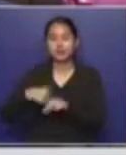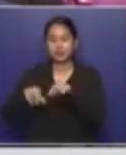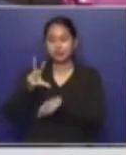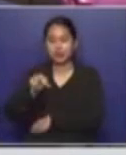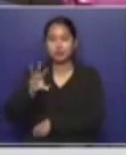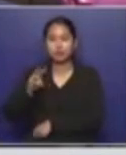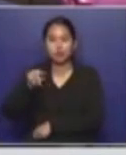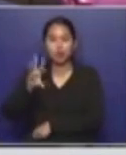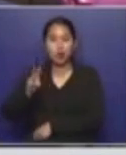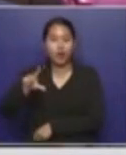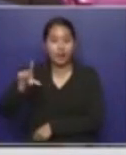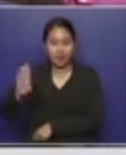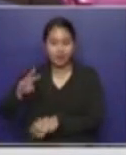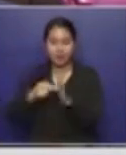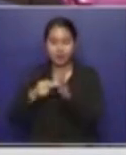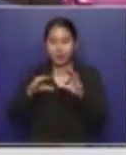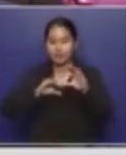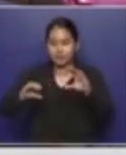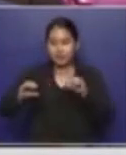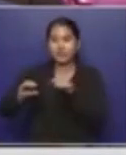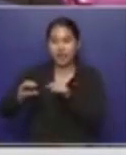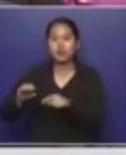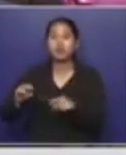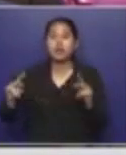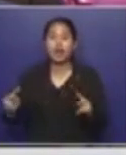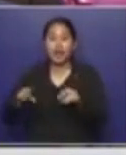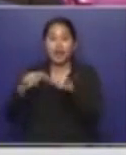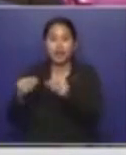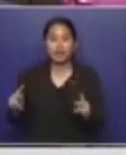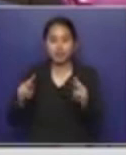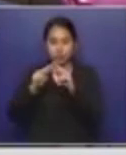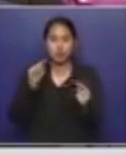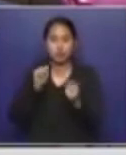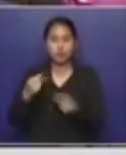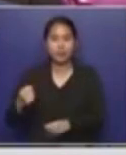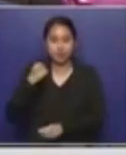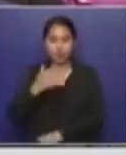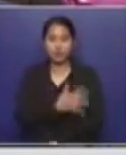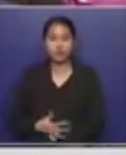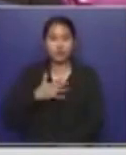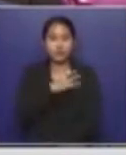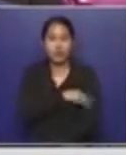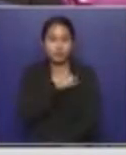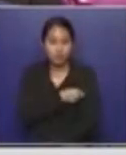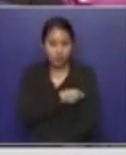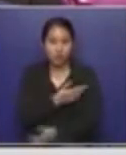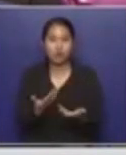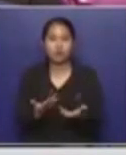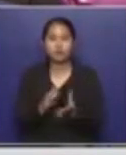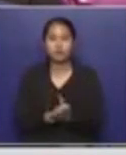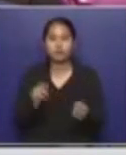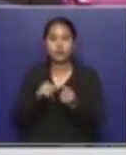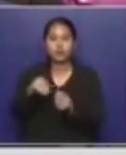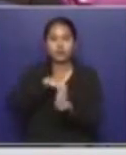าทเอาไปเติมเต็มในส่วนกระทรวงที่สร้างความมั่นคงทางด้านสาธารณสุขและด้านเศรษฐกิ